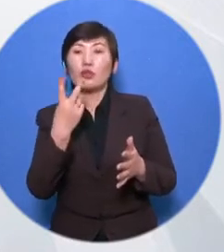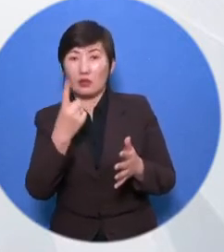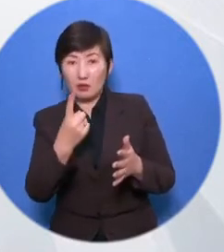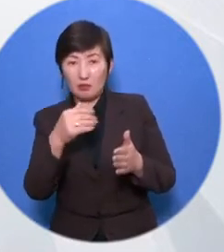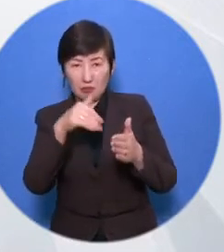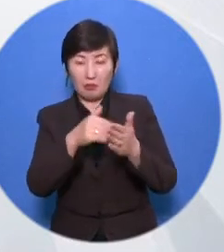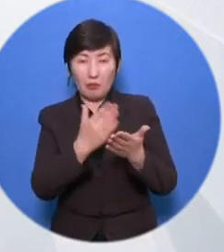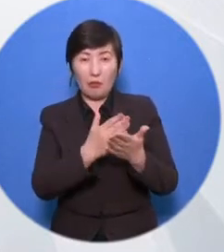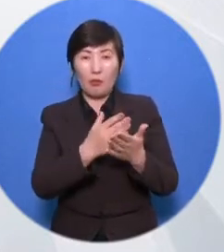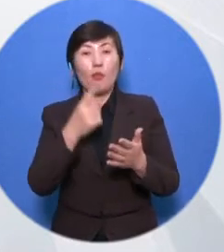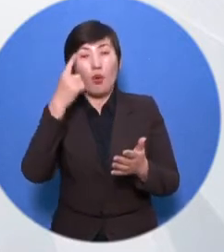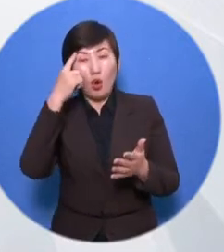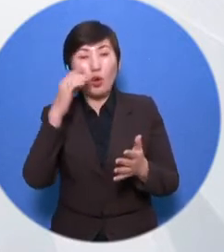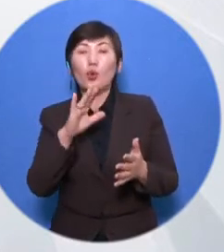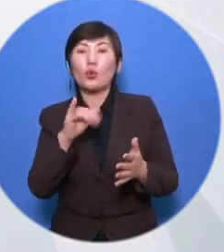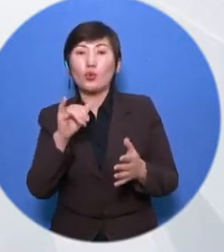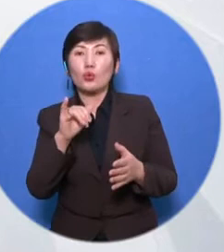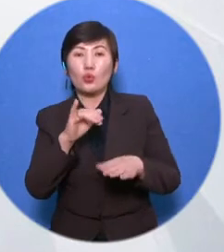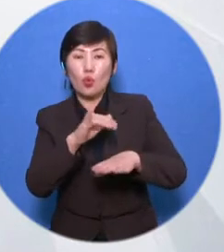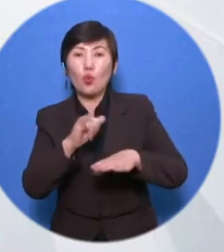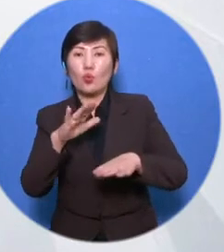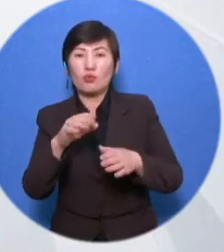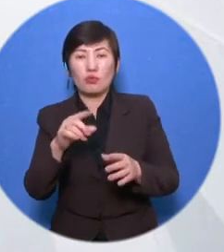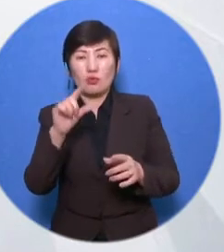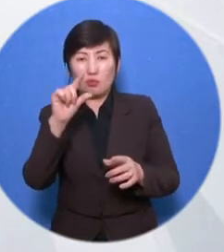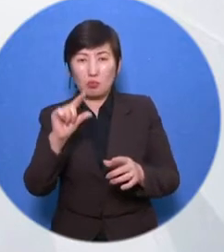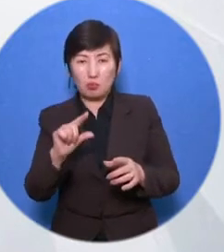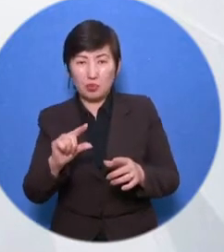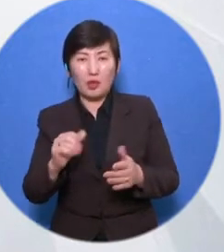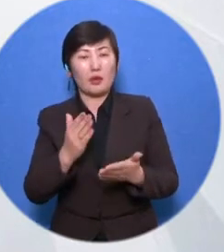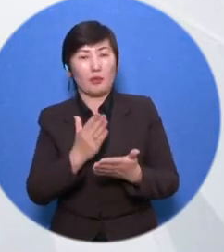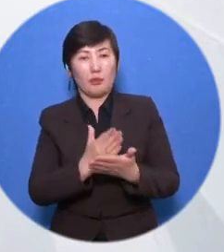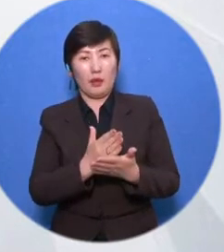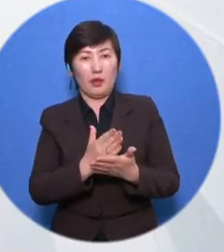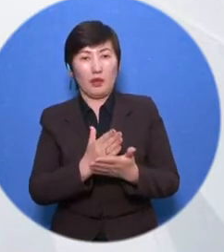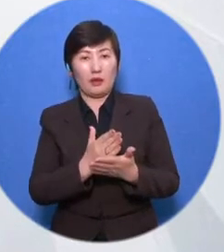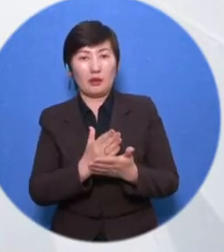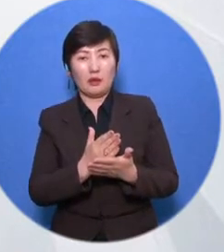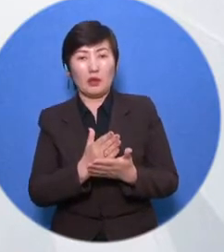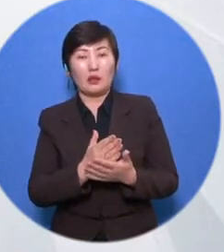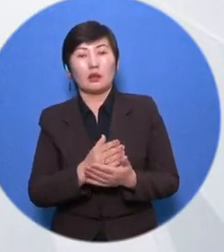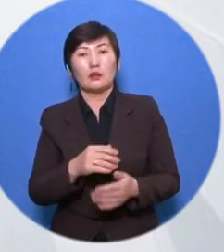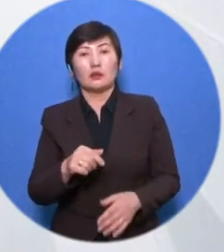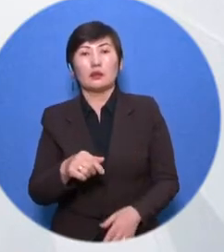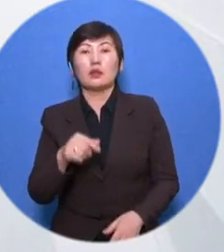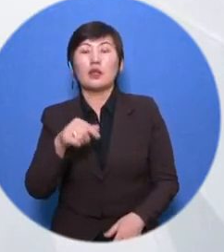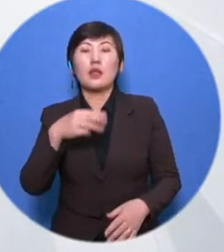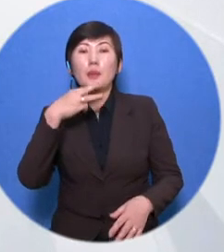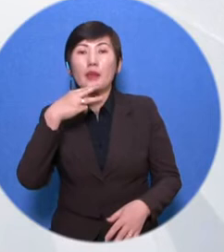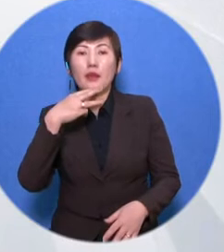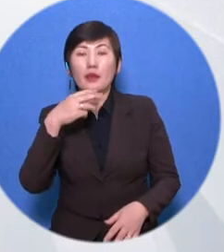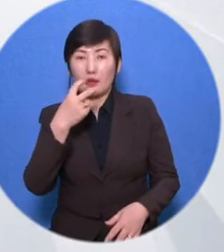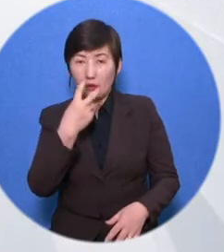нь Улсын усны нөөц, дэлхийн усны нөөцийн тэг 100 мянганы 4% эзэлдэг юм байна. За энэ